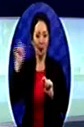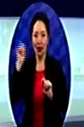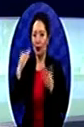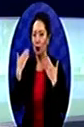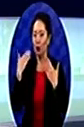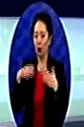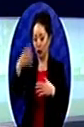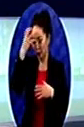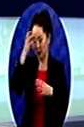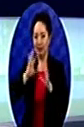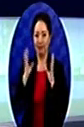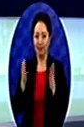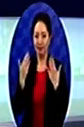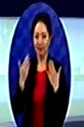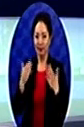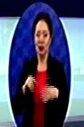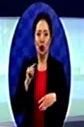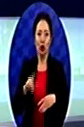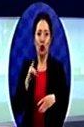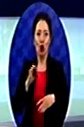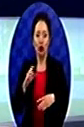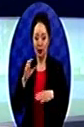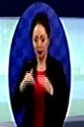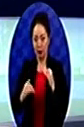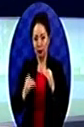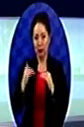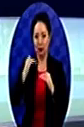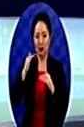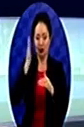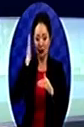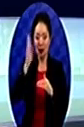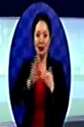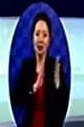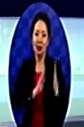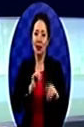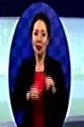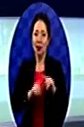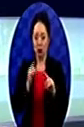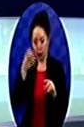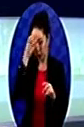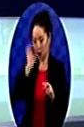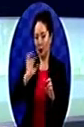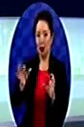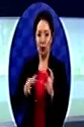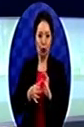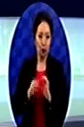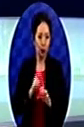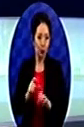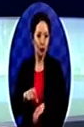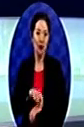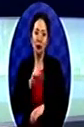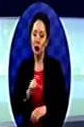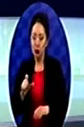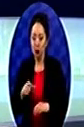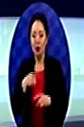өнөөдөр төрийн ордонд боллоо. Геологийн салбарын хөгжлийн түүх өнөөгийн байдал цаашдын чиг хандлагын талаар төрийн холбогдох байгууллагын болоод мэрэгжилтнүүд